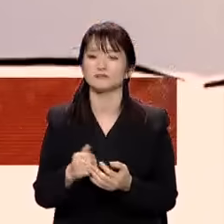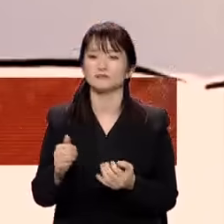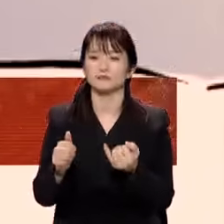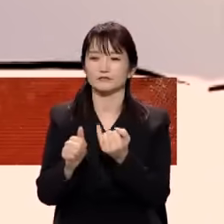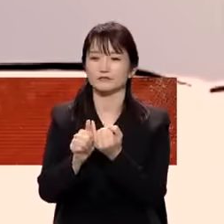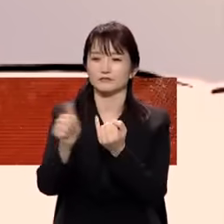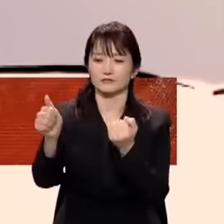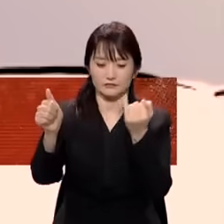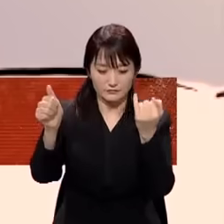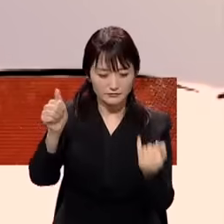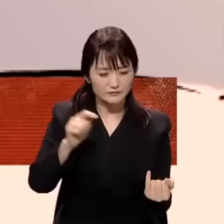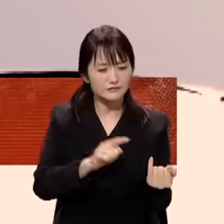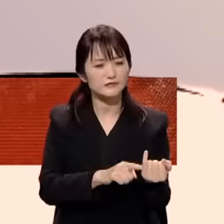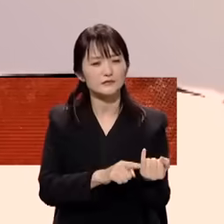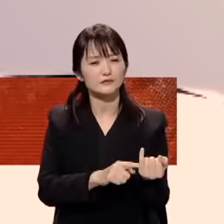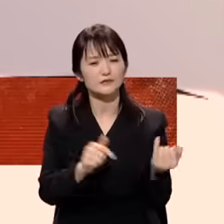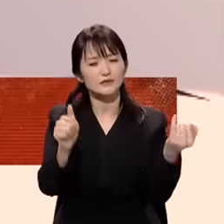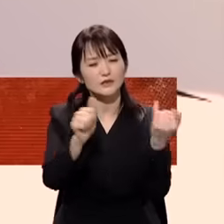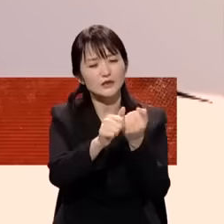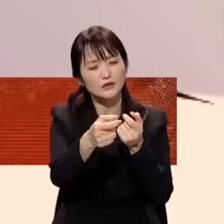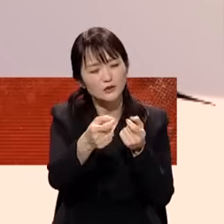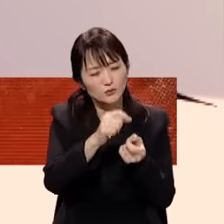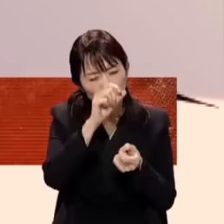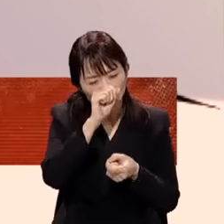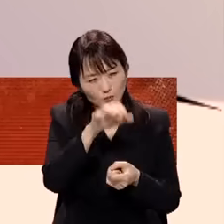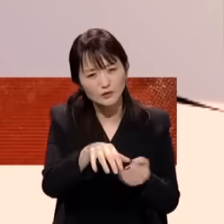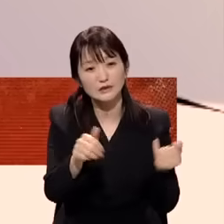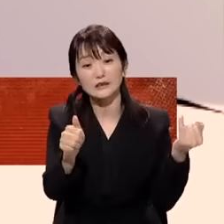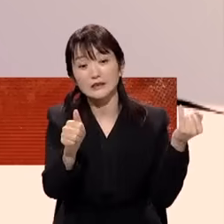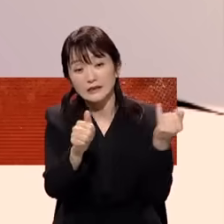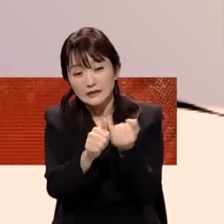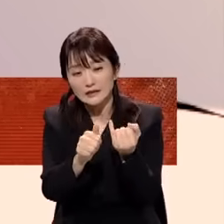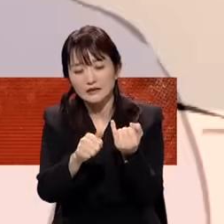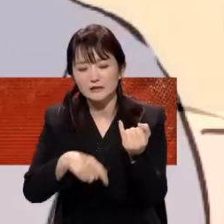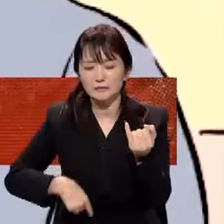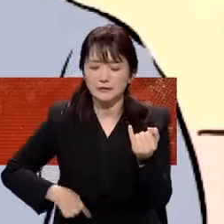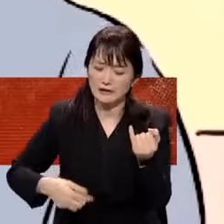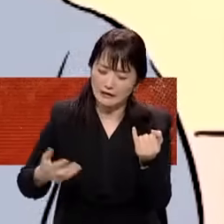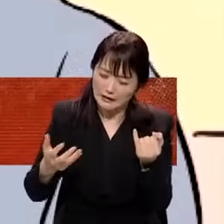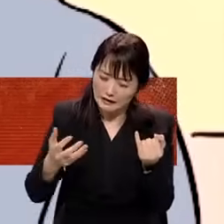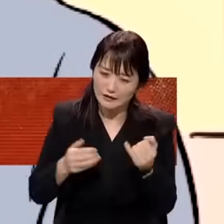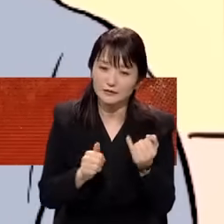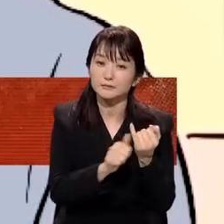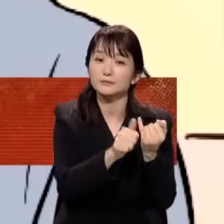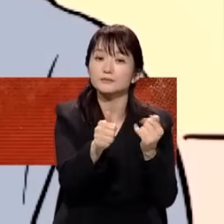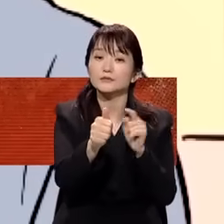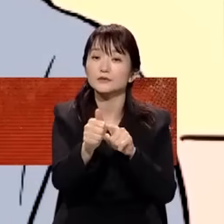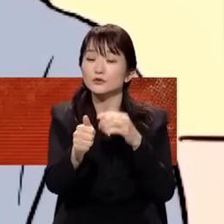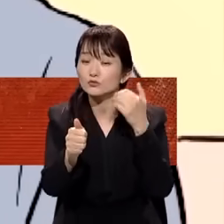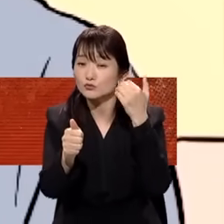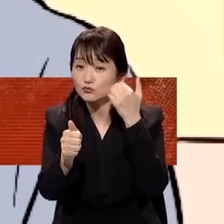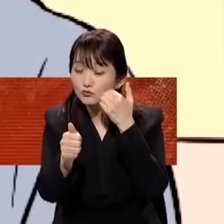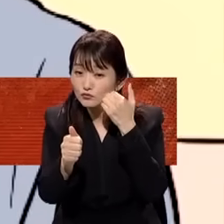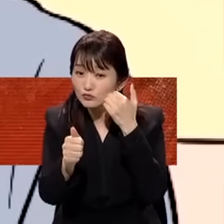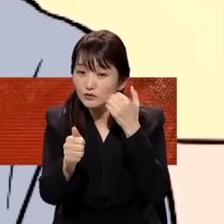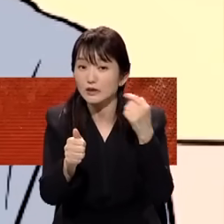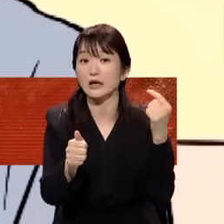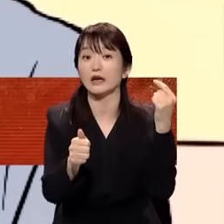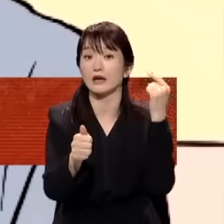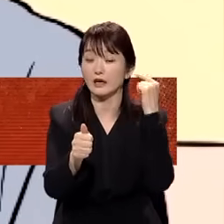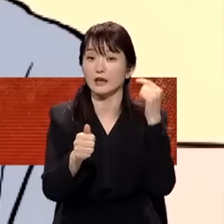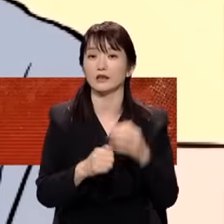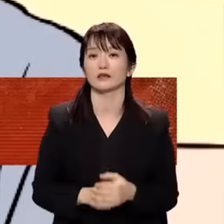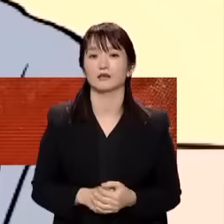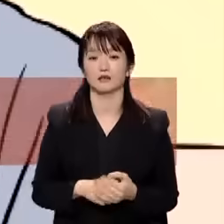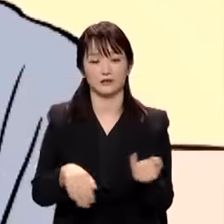곳으로 시집을 가는 것 같다며 거기에 배합하고 있는 겁니다. 에? 최근에 매부될 사람이 어떤 사람이라더라 듣고 나더니